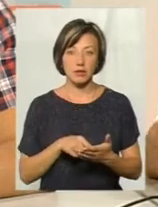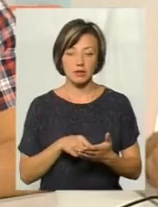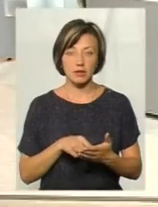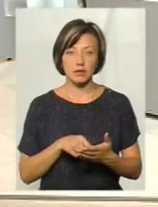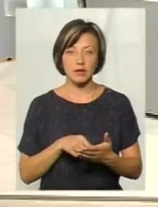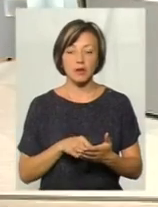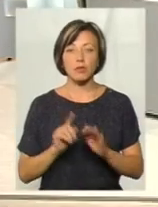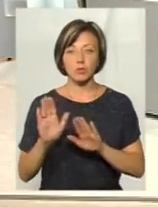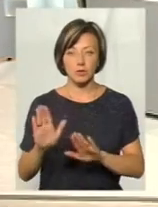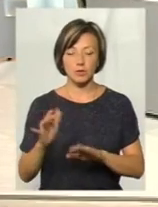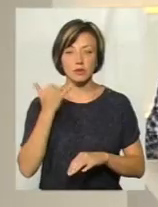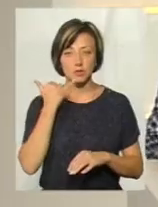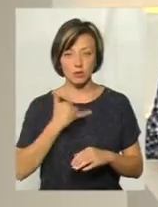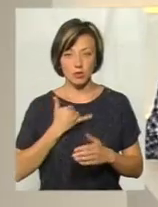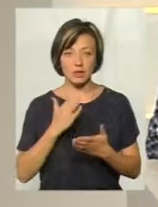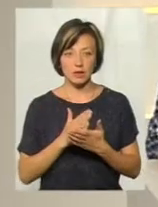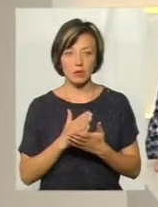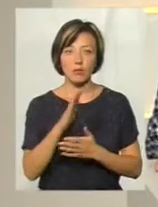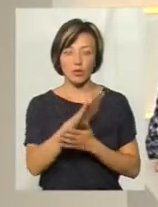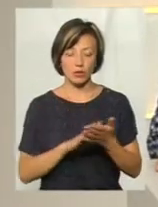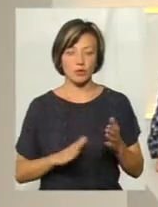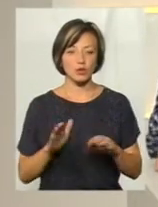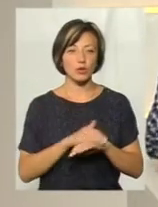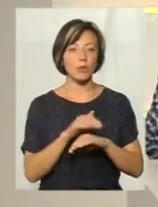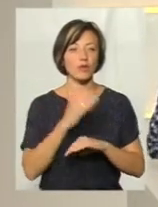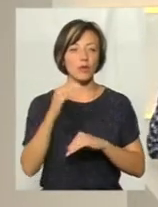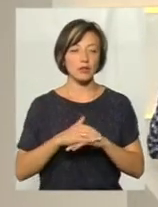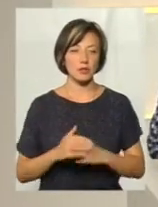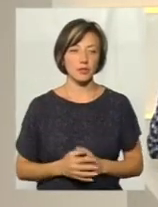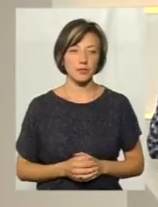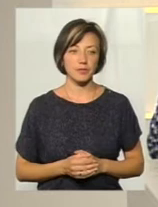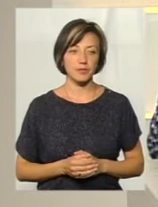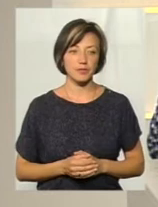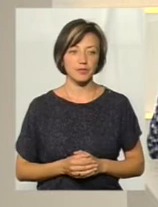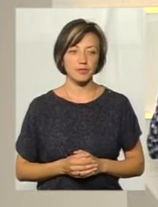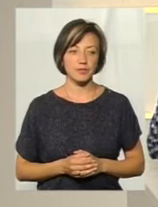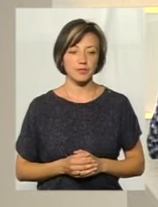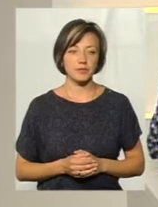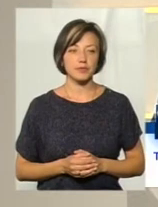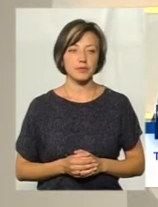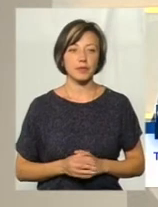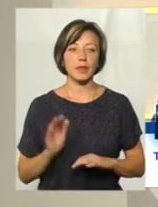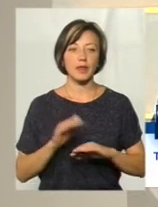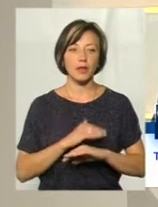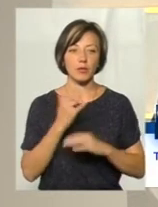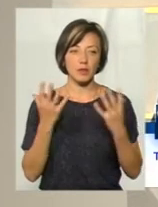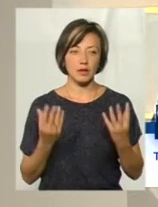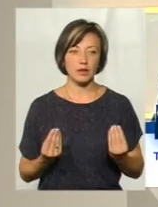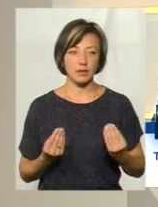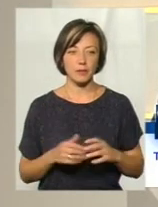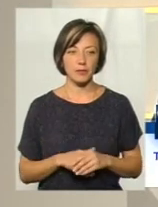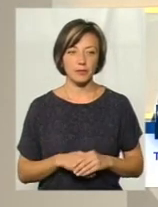надсилають на експертизу. Давайте, у нас є дзвіночок, один тоді вже продовжимо. Доброго вечора. Добрий вечір. Добрий день. Да,